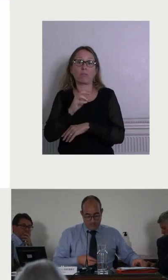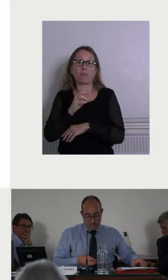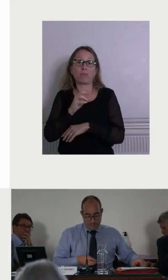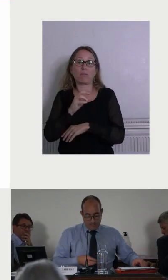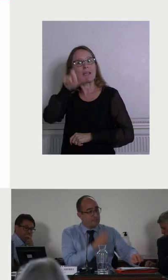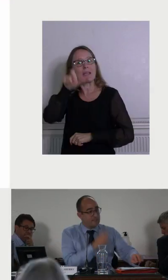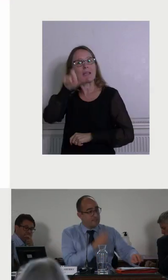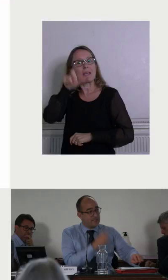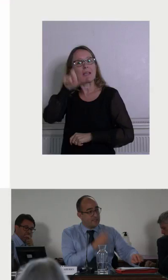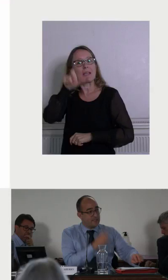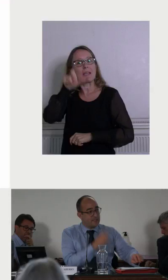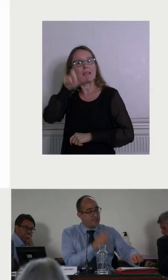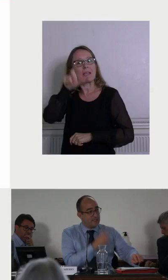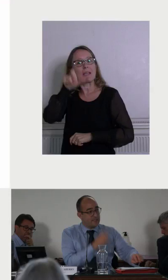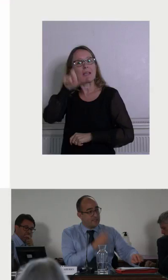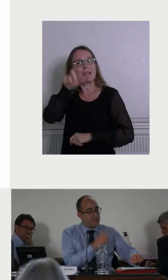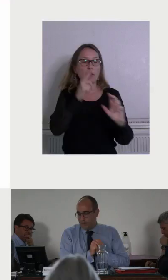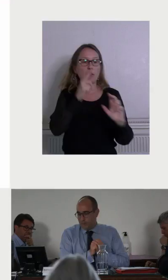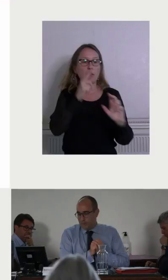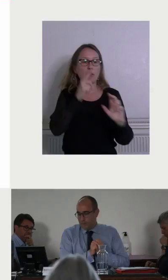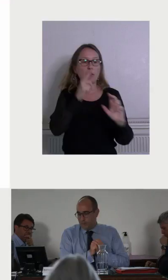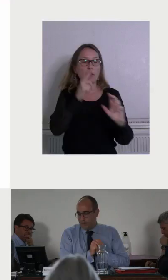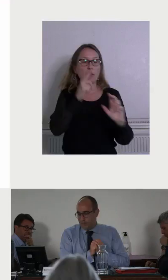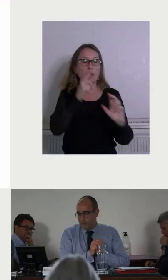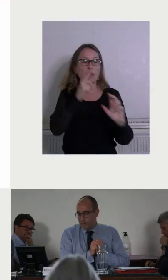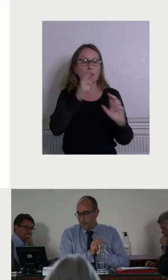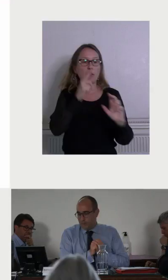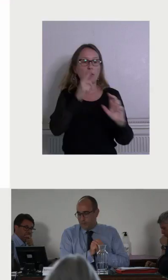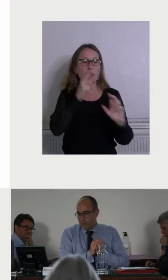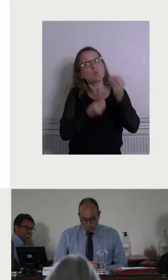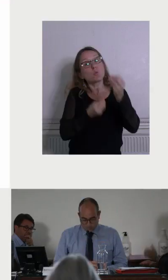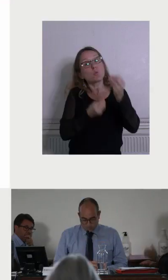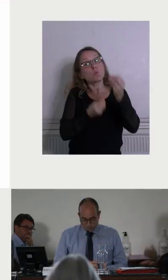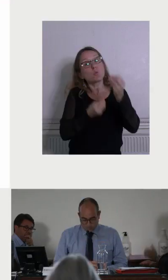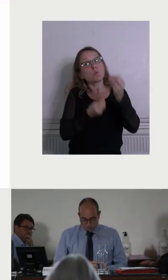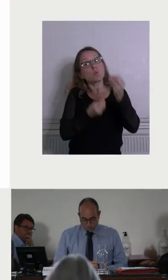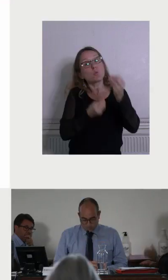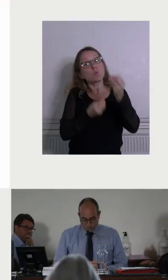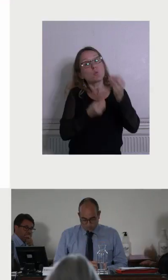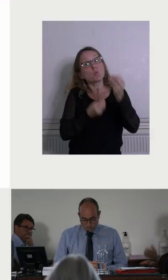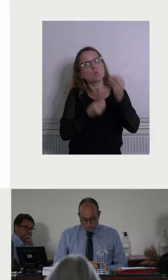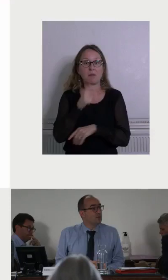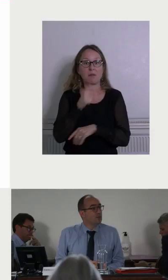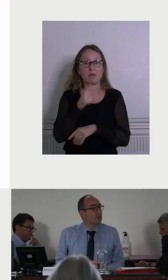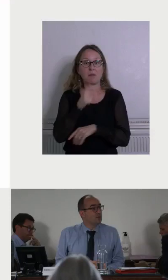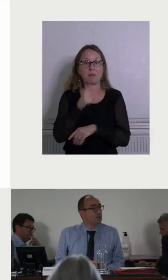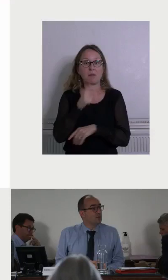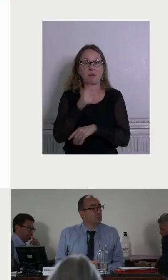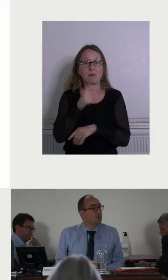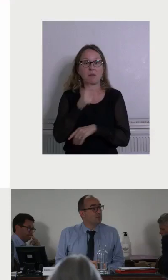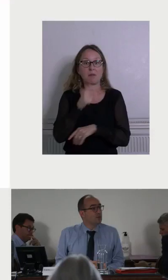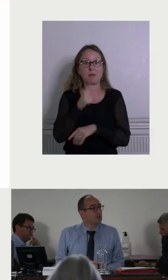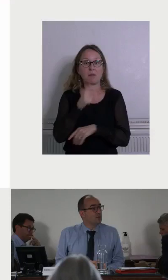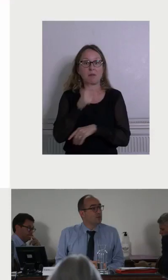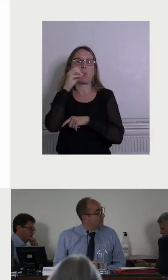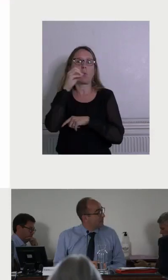Notre action de sobriété, c'est également agir sur la consommation d'eau, avec la mise en place de systèmes intelligents, dont le déploiement de